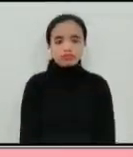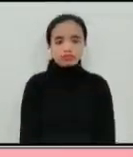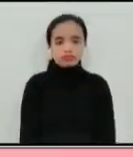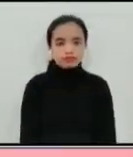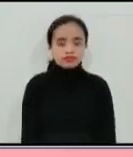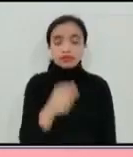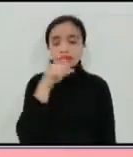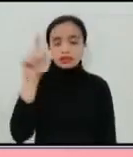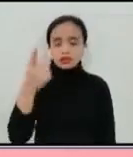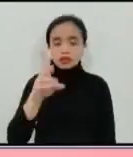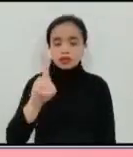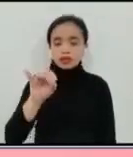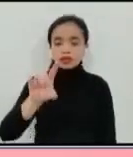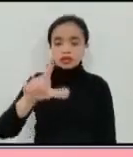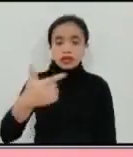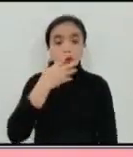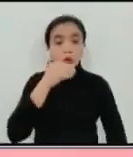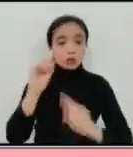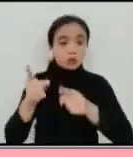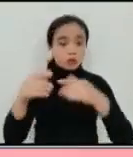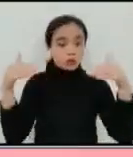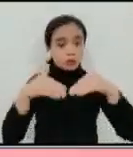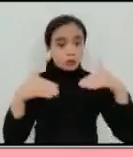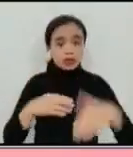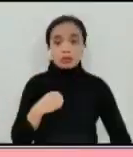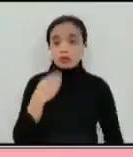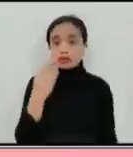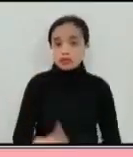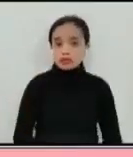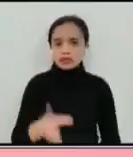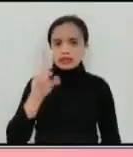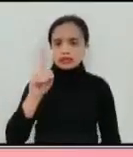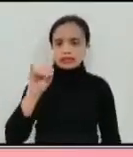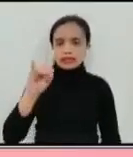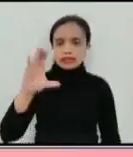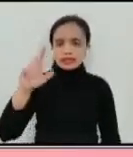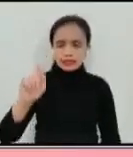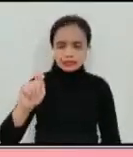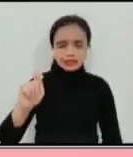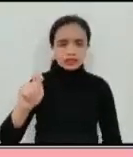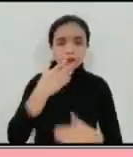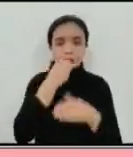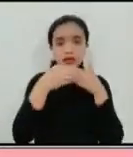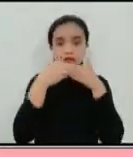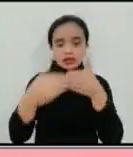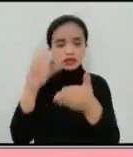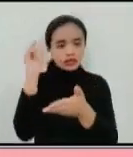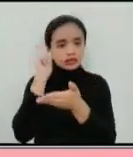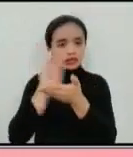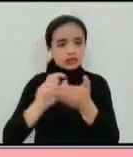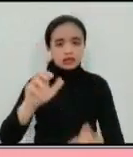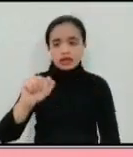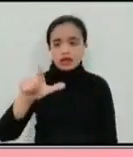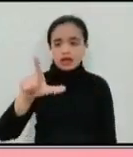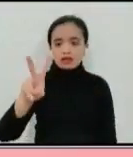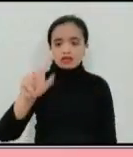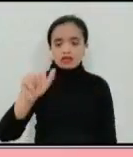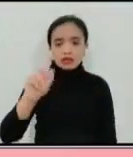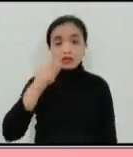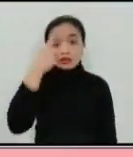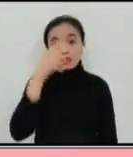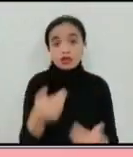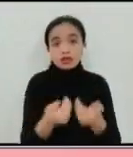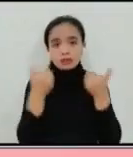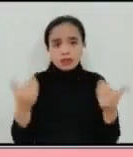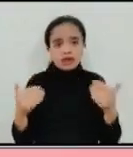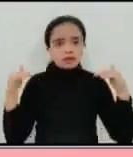humarap din sa kamera ang mga opisyal ng DICT sa pangunguna ni Secretary Ivan John Uy para sa hiwalay na deliberasyon ng